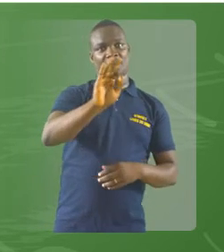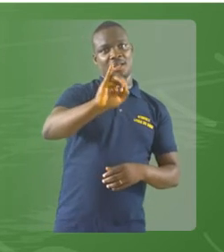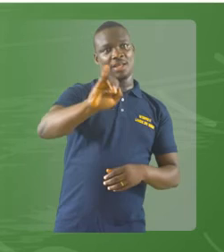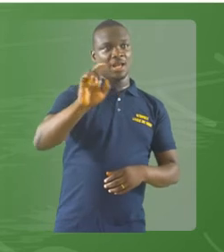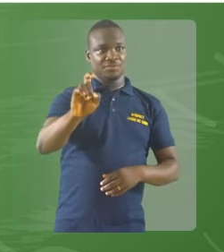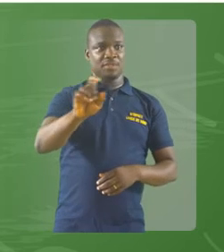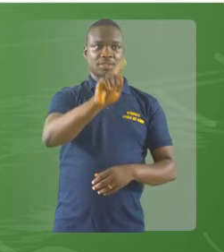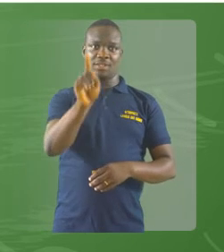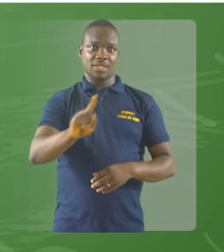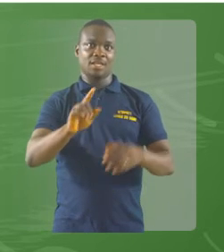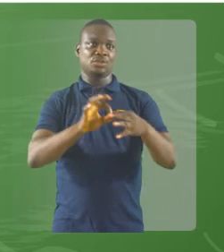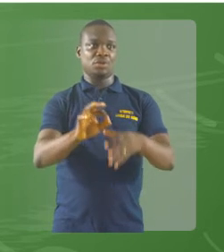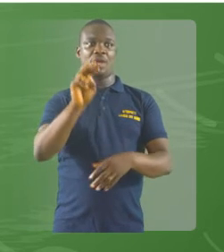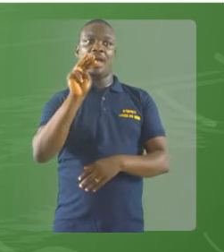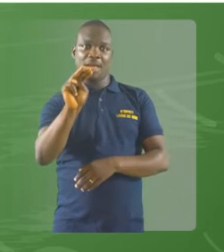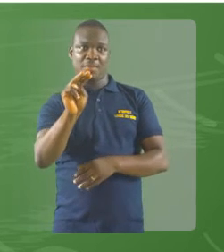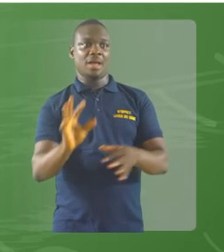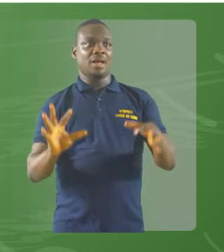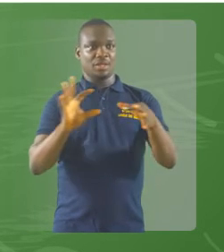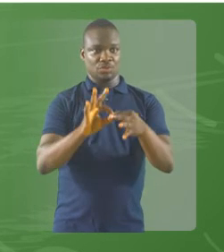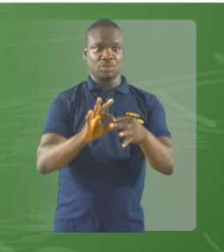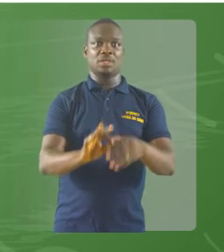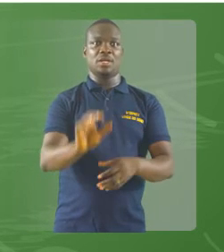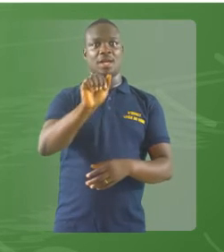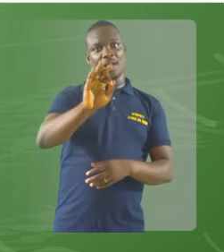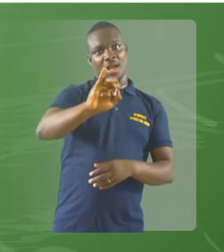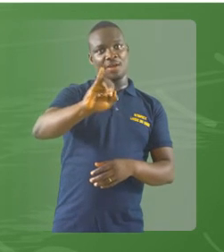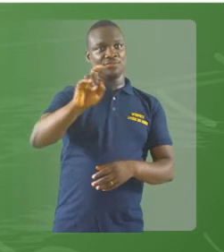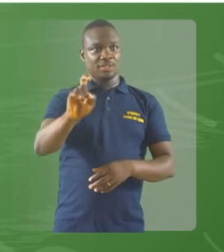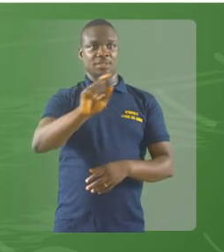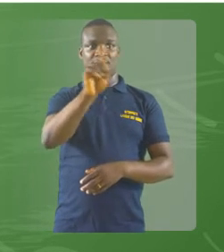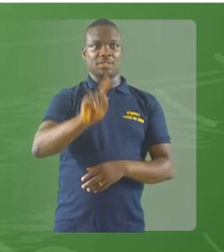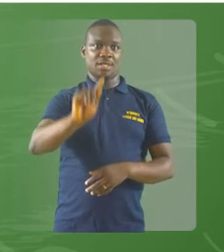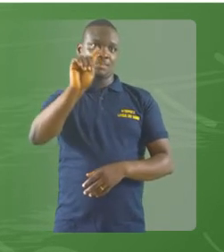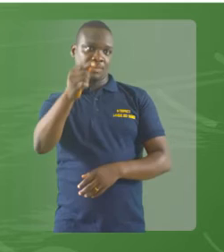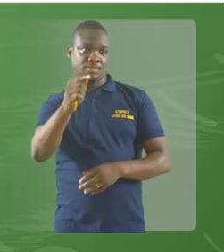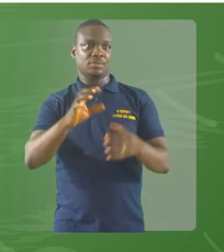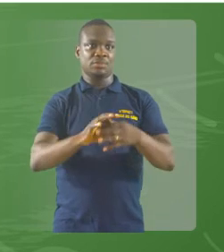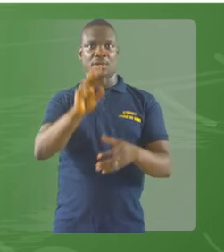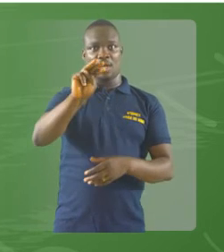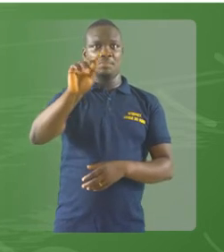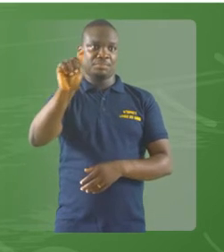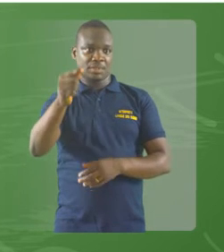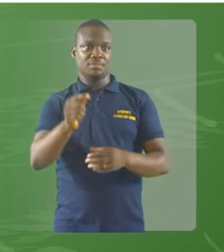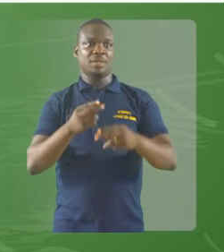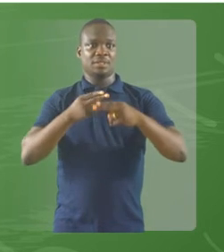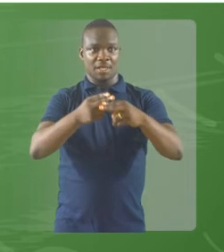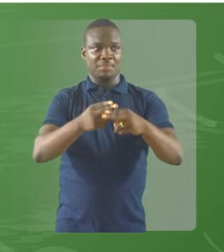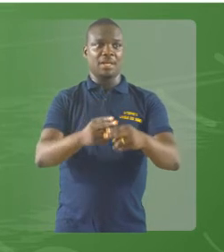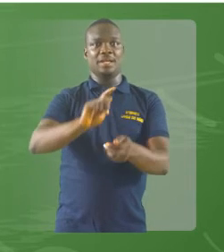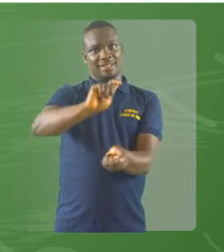Z du point M associe l'affixe Z' du point M' s'appelle